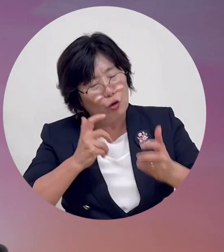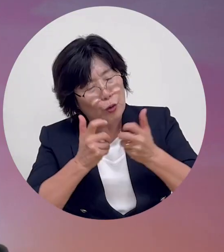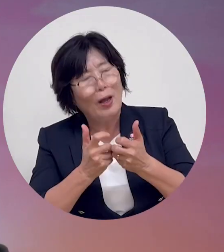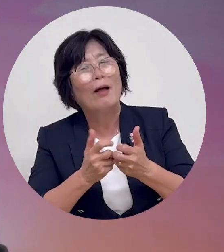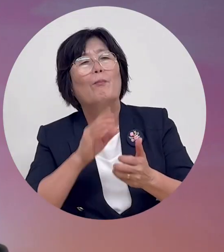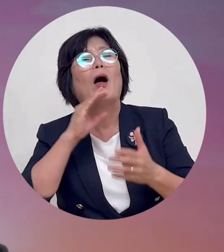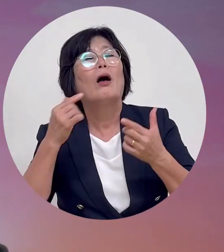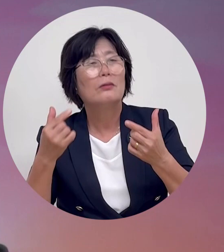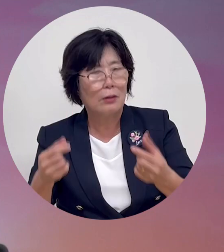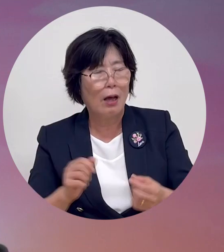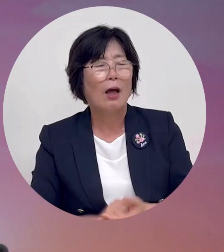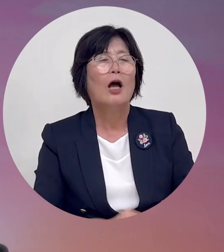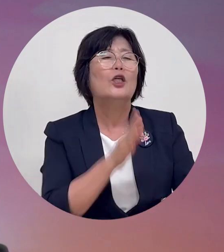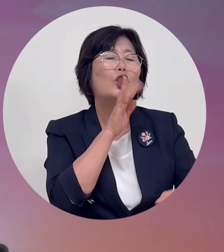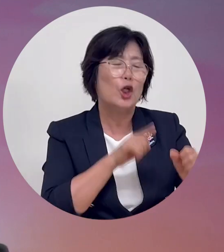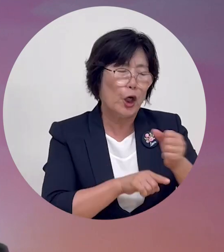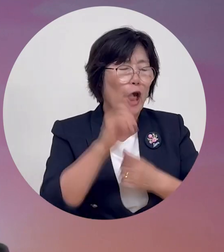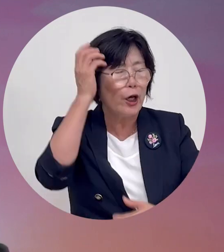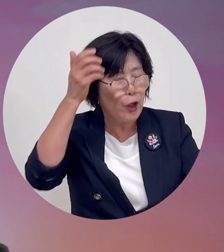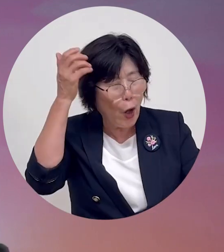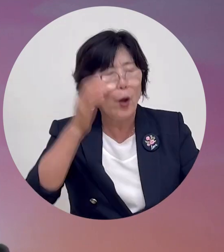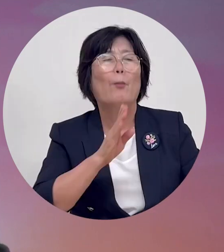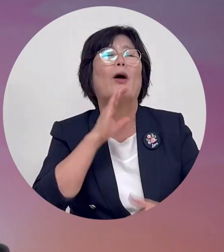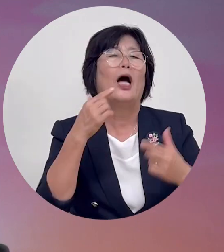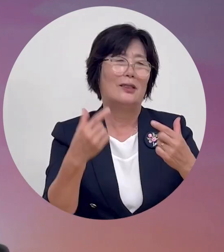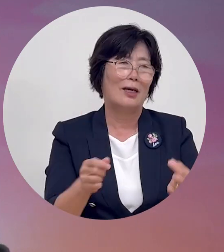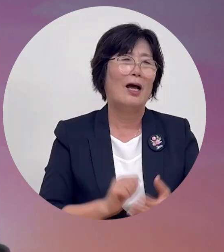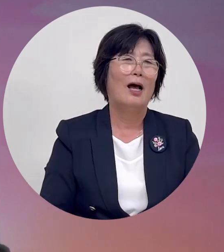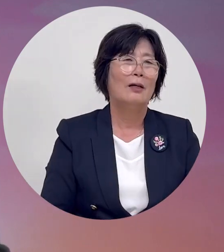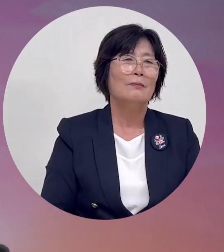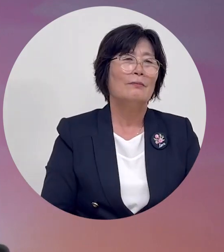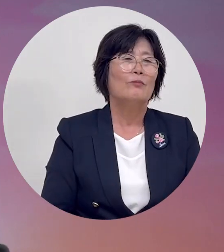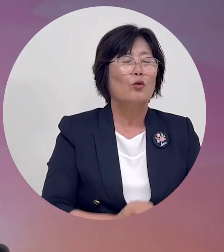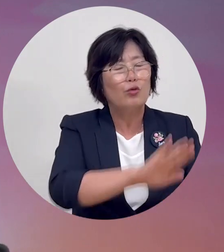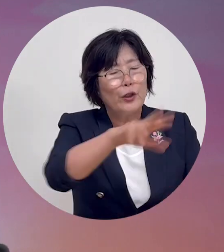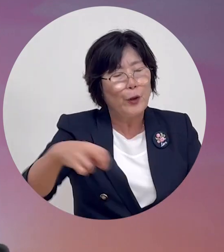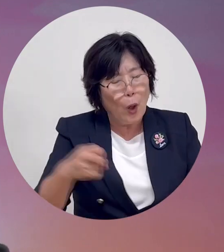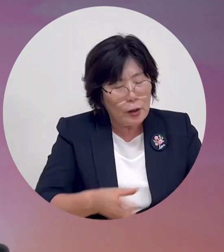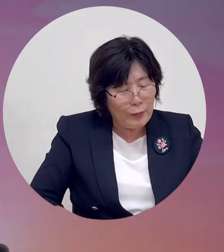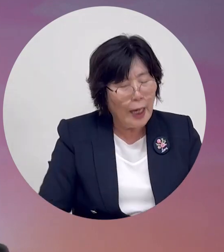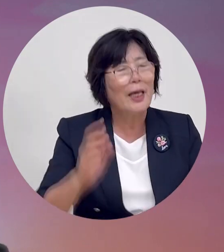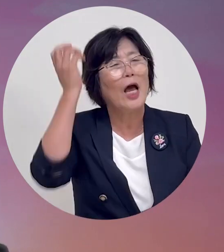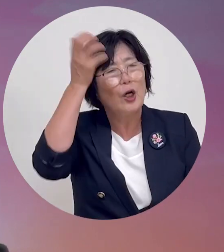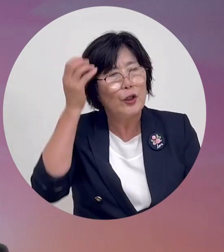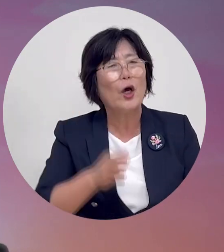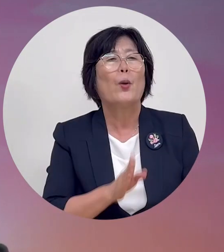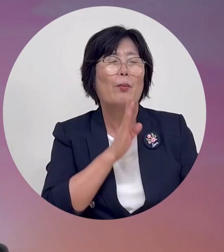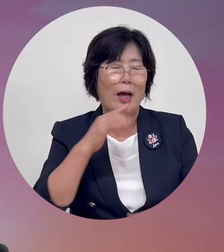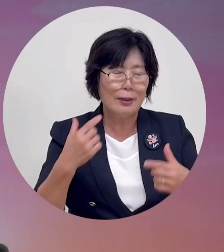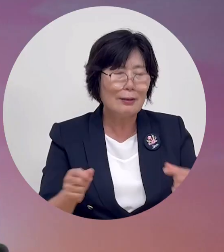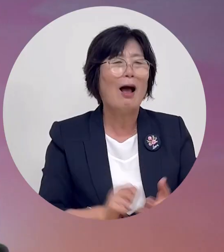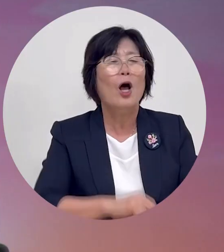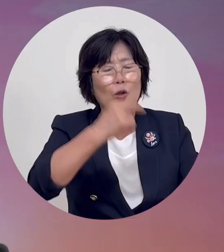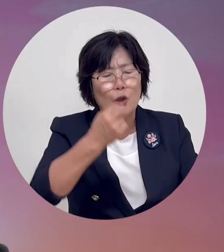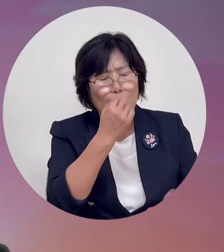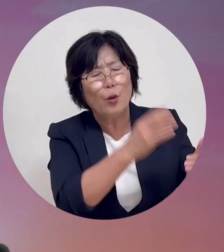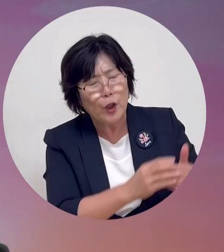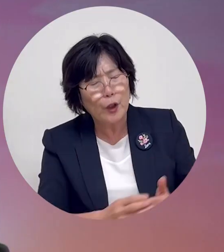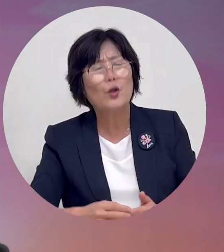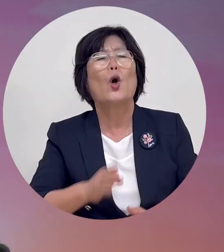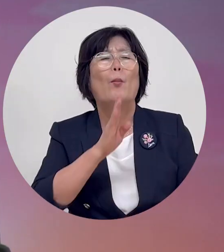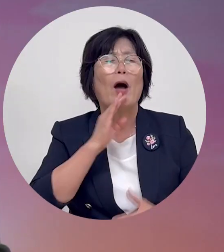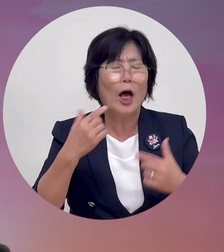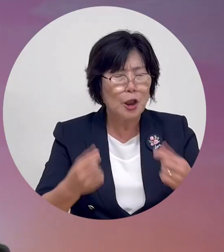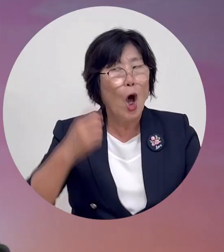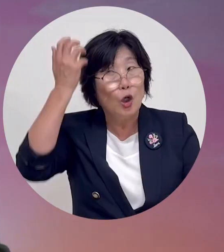영, 진리의 영, 우리를 거듭나게 하는 영, 우리를 생명으로 이끄는 영,